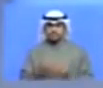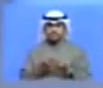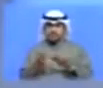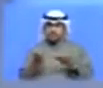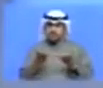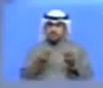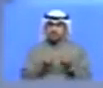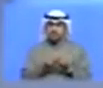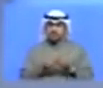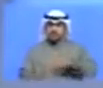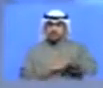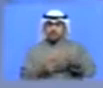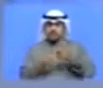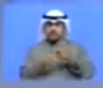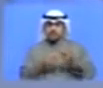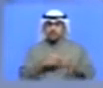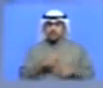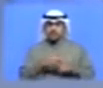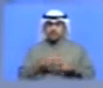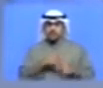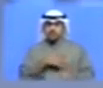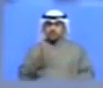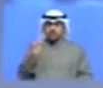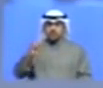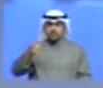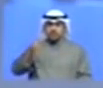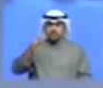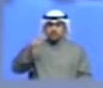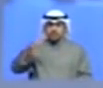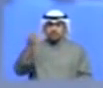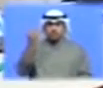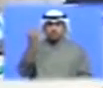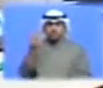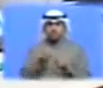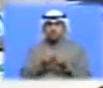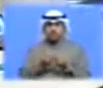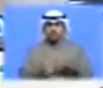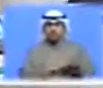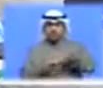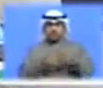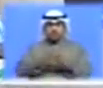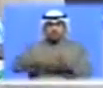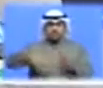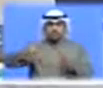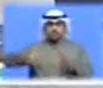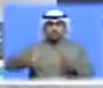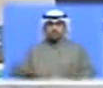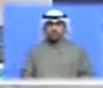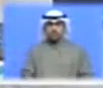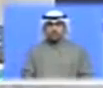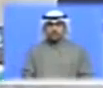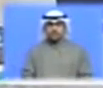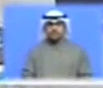استقبل سمو ولي العهد الشيخ نواف الأحمد الجابر الصباح حفظه الله بقصر السيف صباح اليوم معالي رئيس مجلس الأمة مرزوق علي